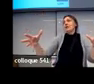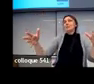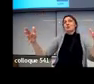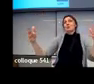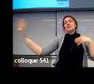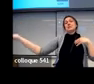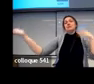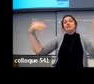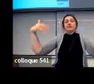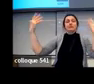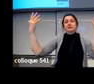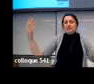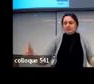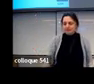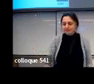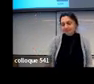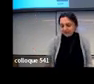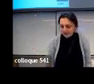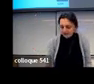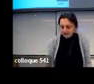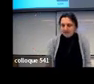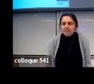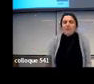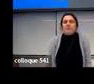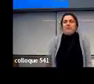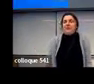du manuel. Après ça, c'est qui va réviser?